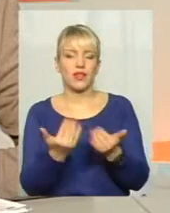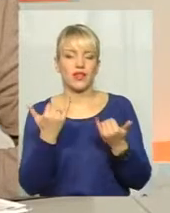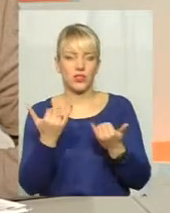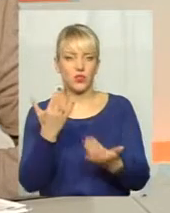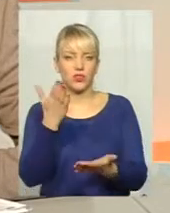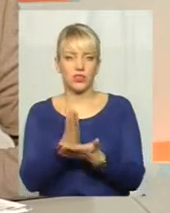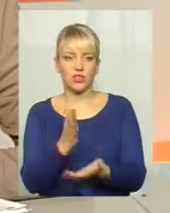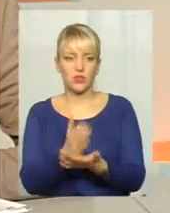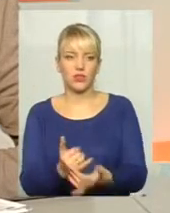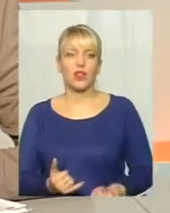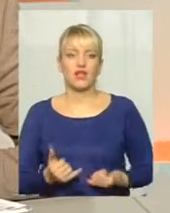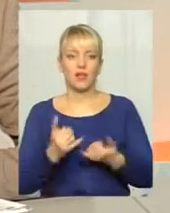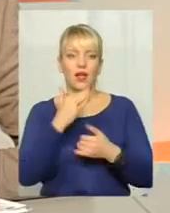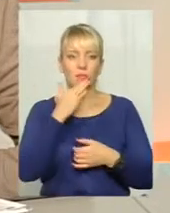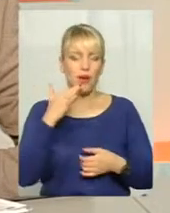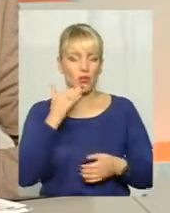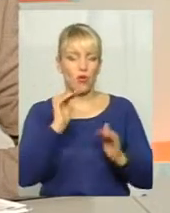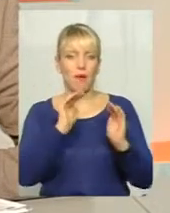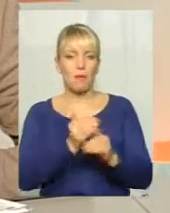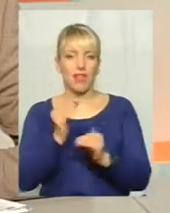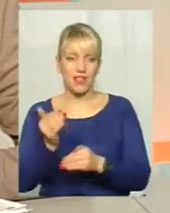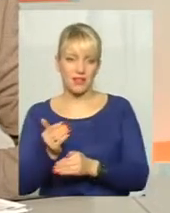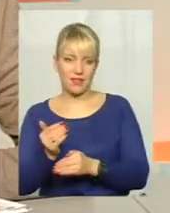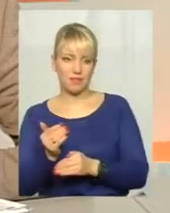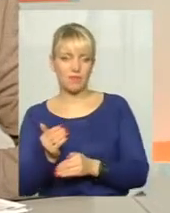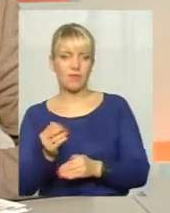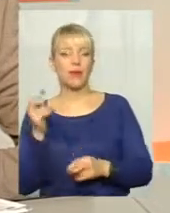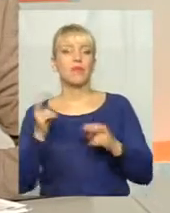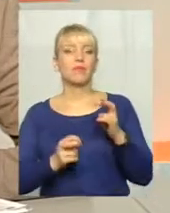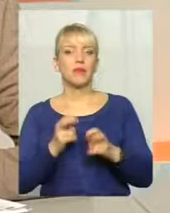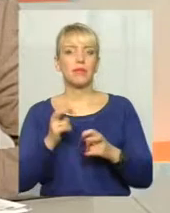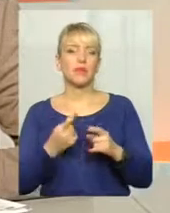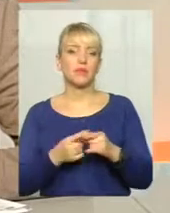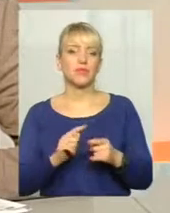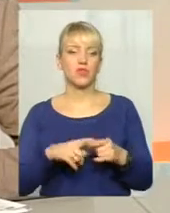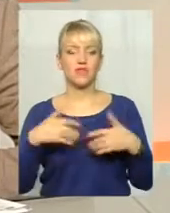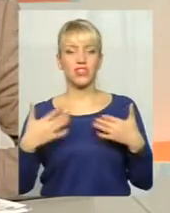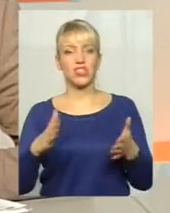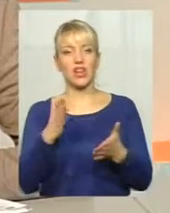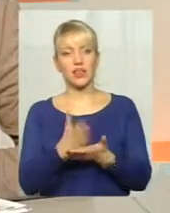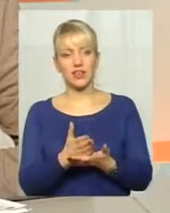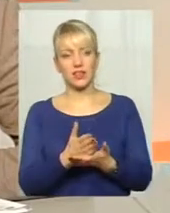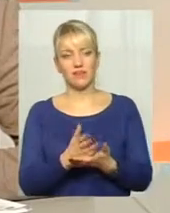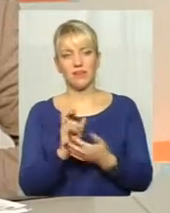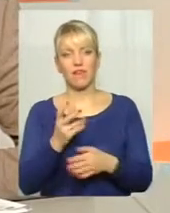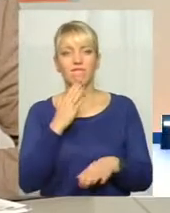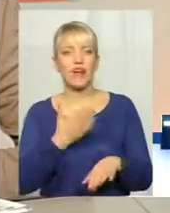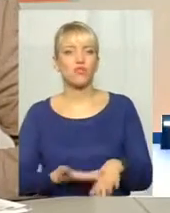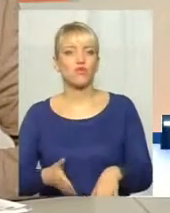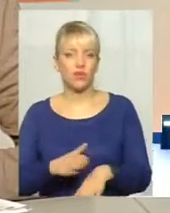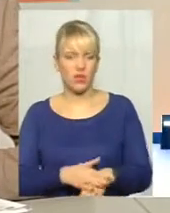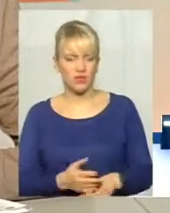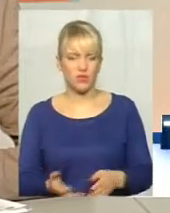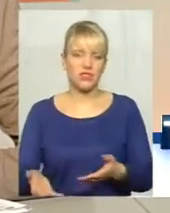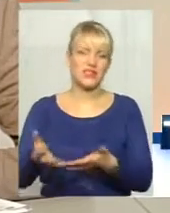багатьох, ну, малих, скажімо так, підприємств, вони вже є якби трошки важкуватими зібрати